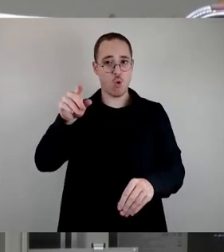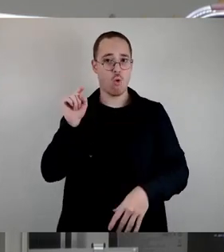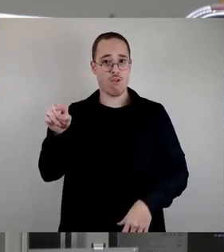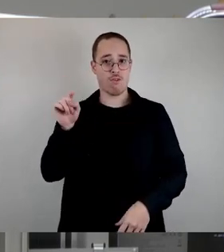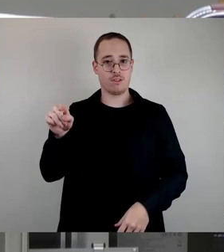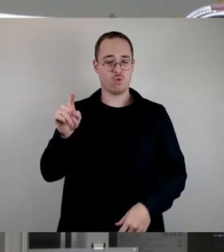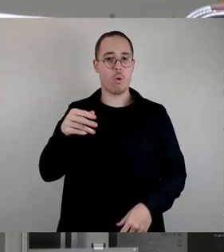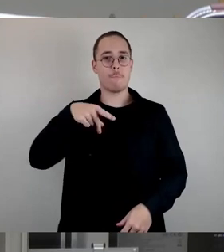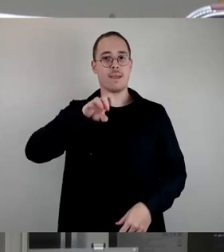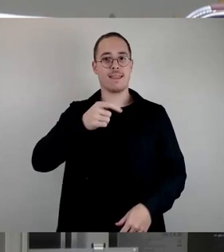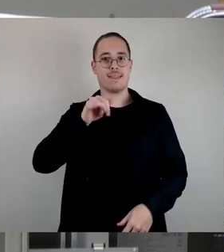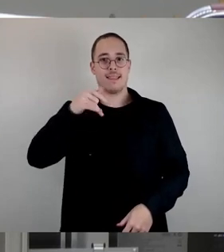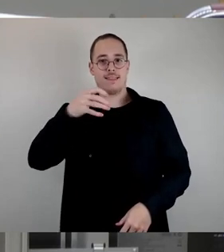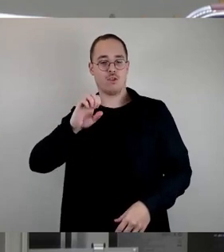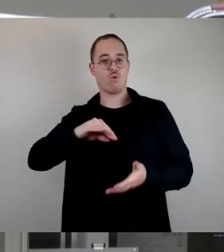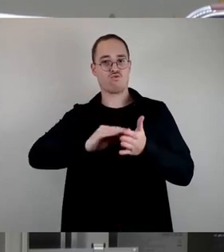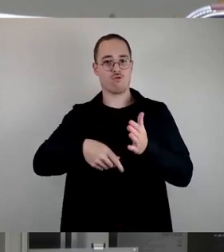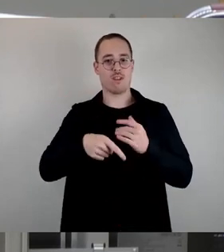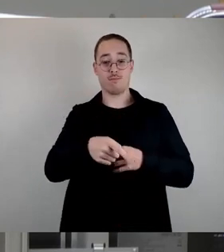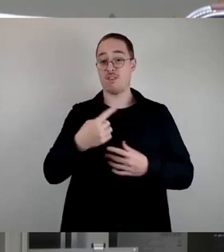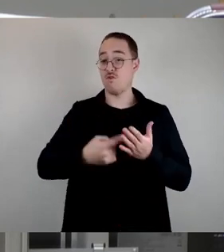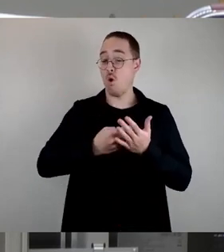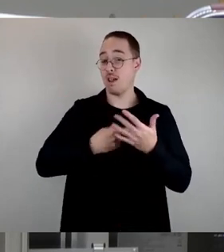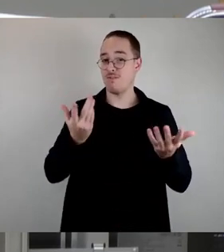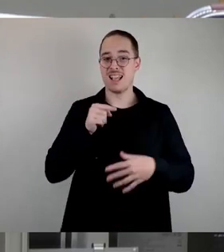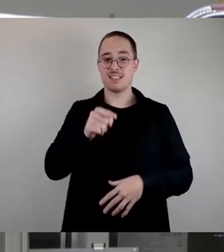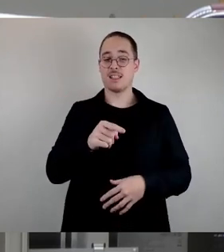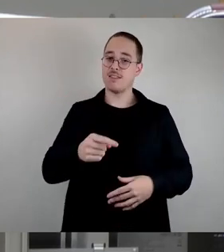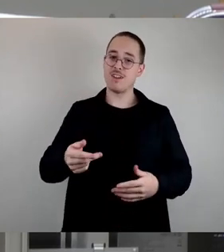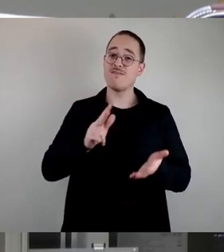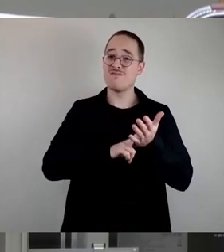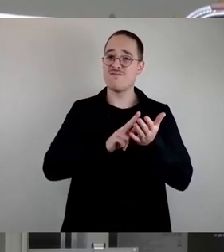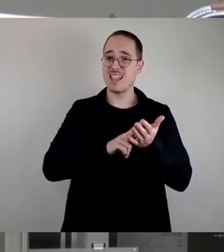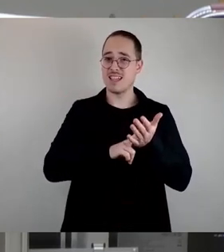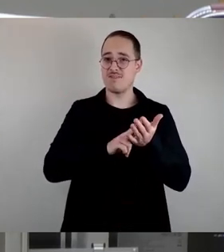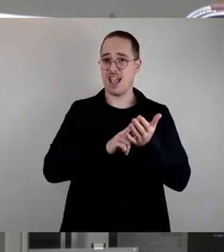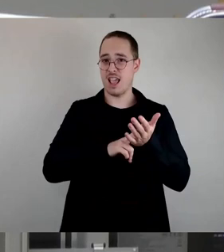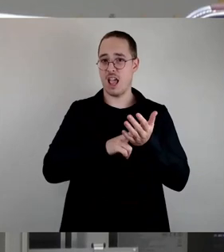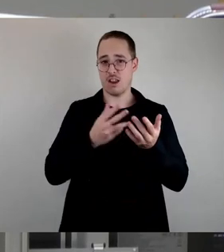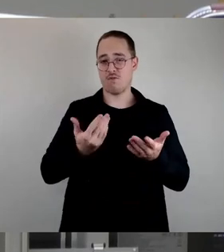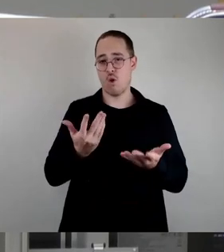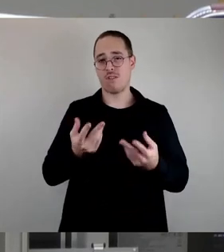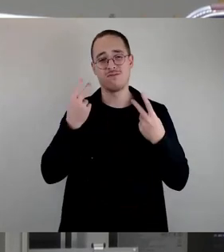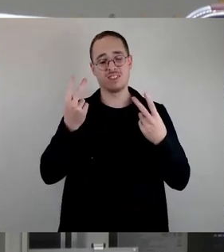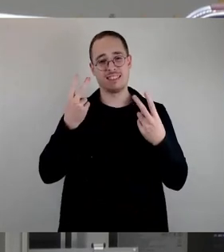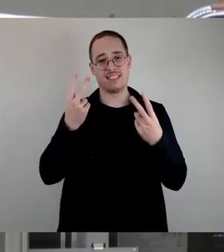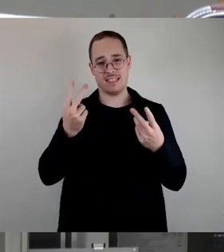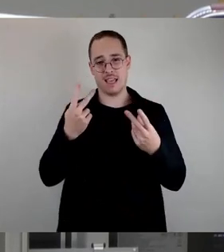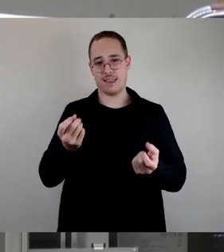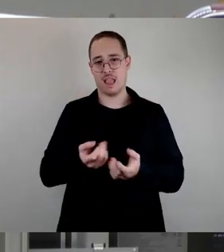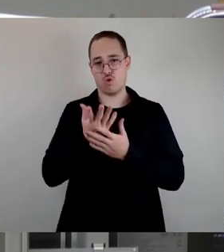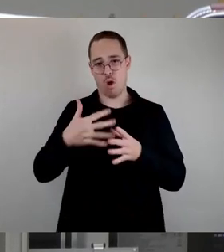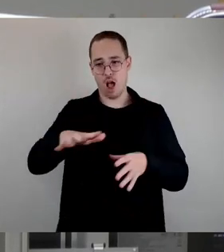wertvollen Naturraum genau gar nichts passiert. Und er hat es auch sehr gut begründet. Ich sage nur Stichwort an, weil es ist nicht nur dort